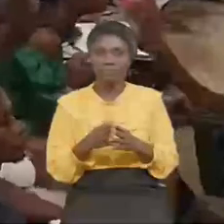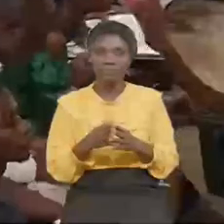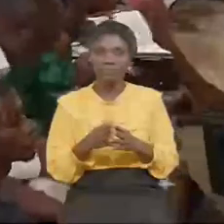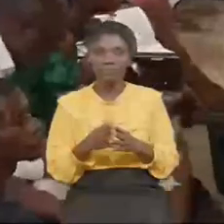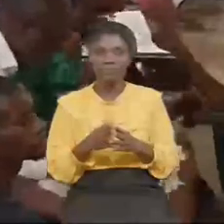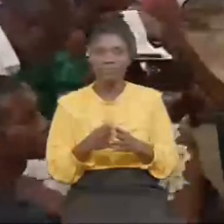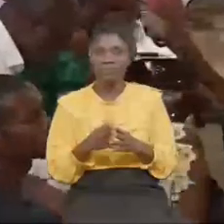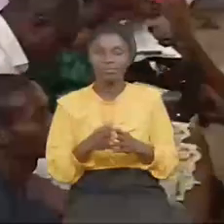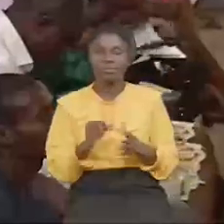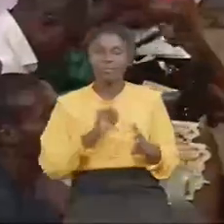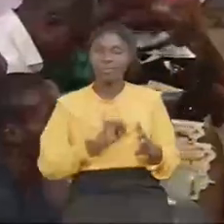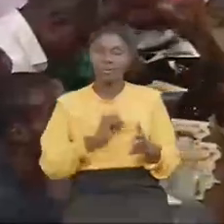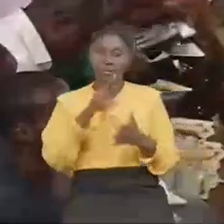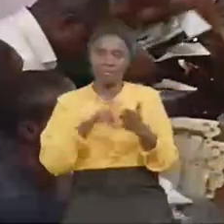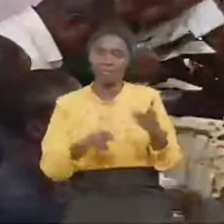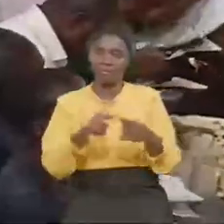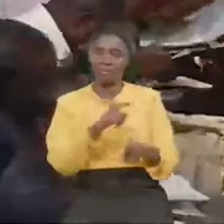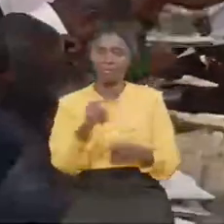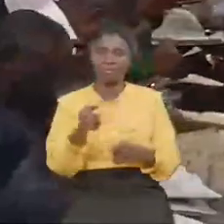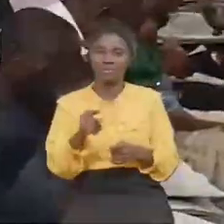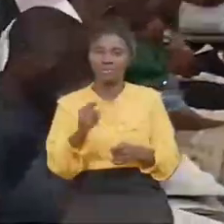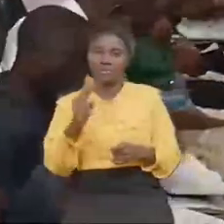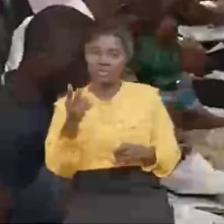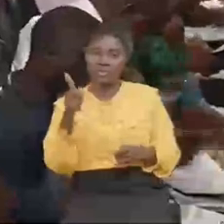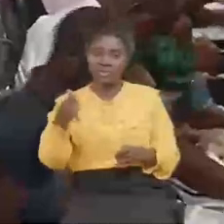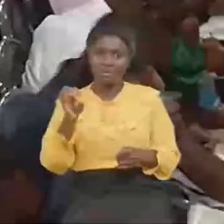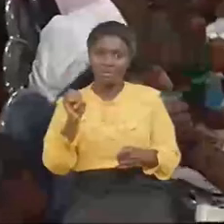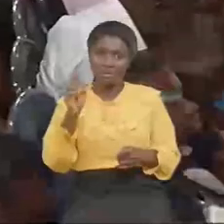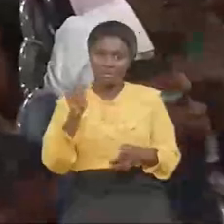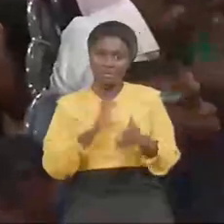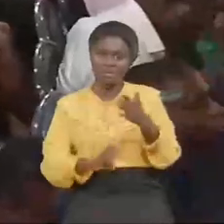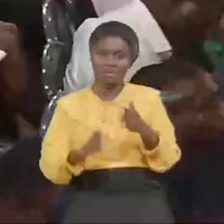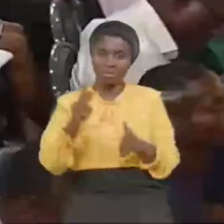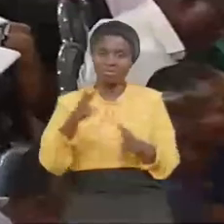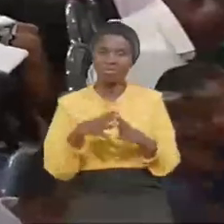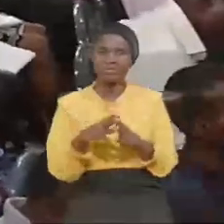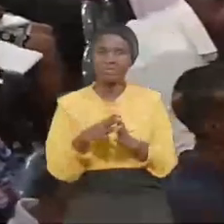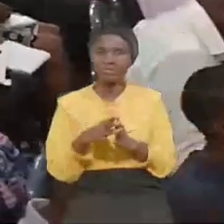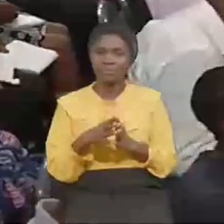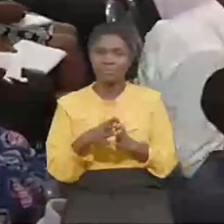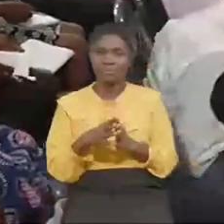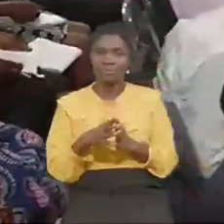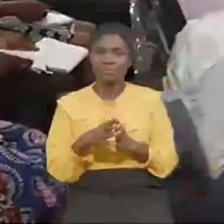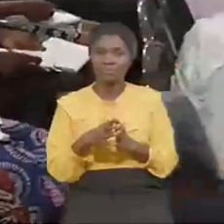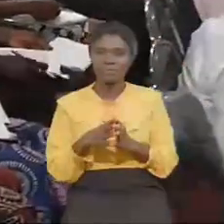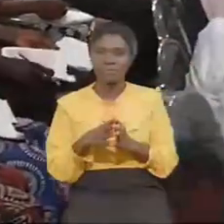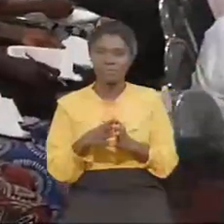lis le chapitre 2. 2 Pierre, chapitre 2. En 2 Pierre, chapitre 2.